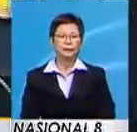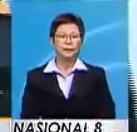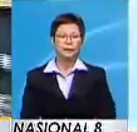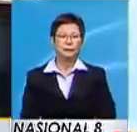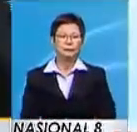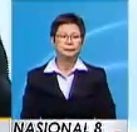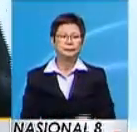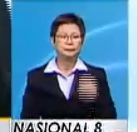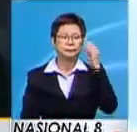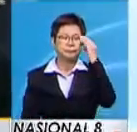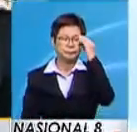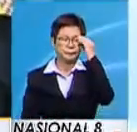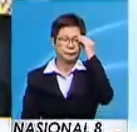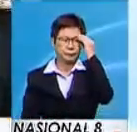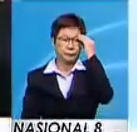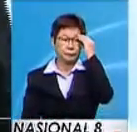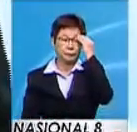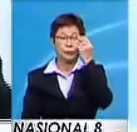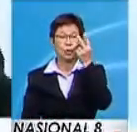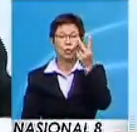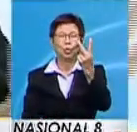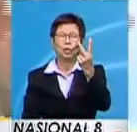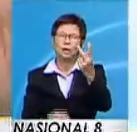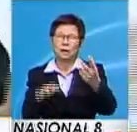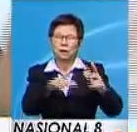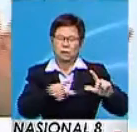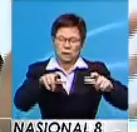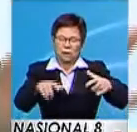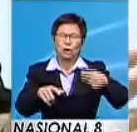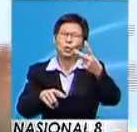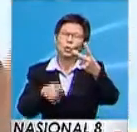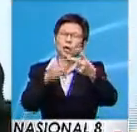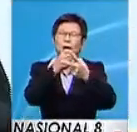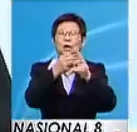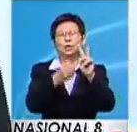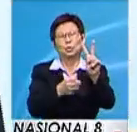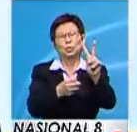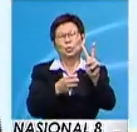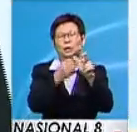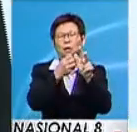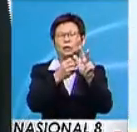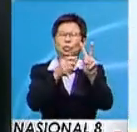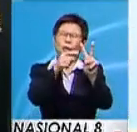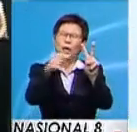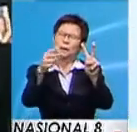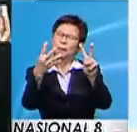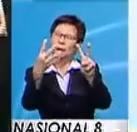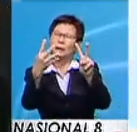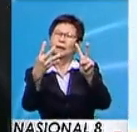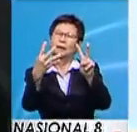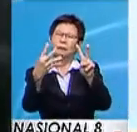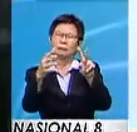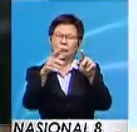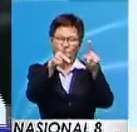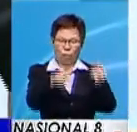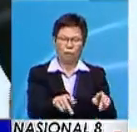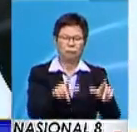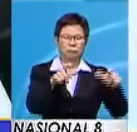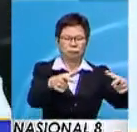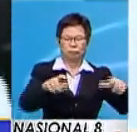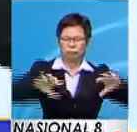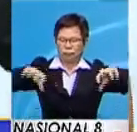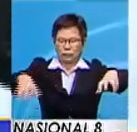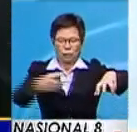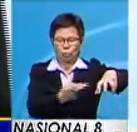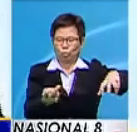Dalam lingkungan 2 hingga 4 orang, dia ada 7 orang, 2 hingga 4 orang, dua tim. Dan sasaran dia tempat letak